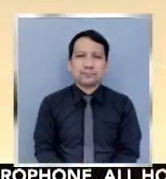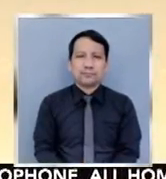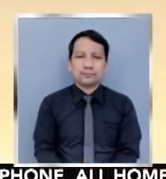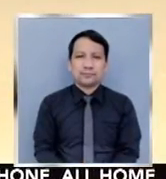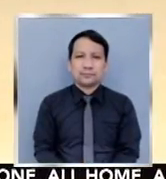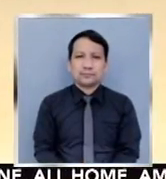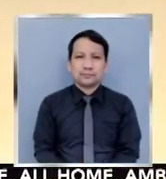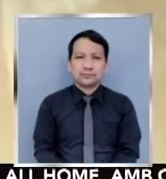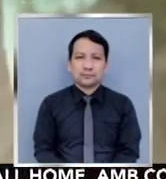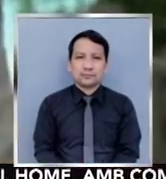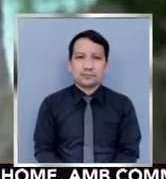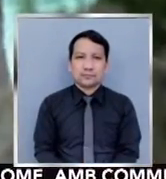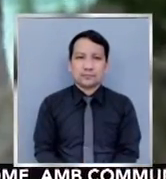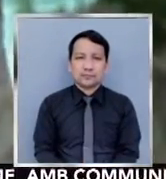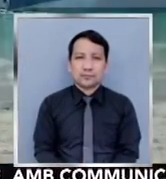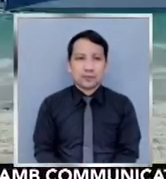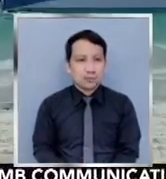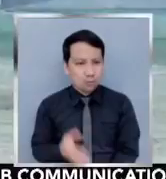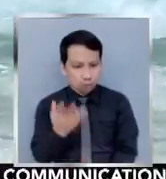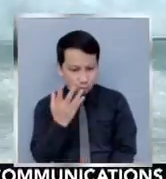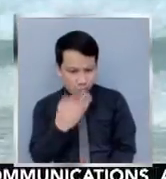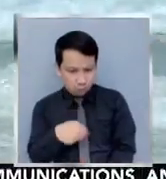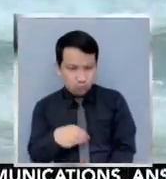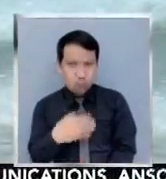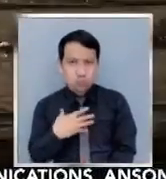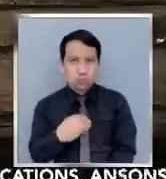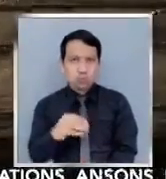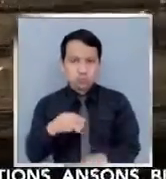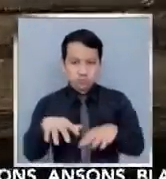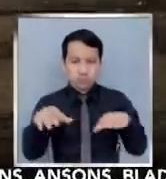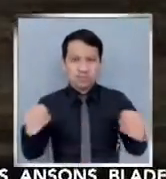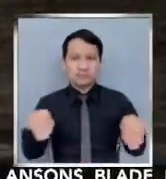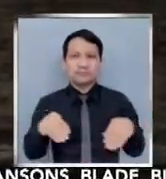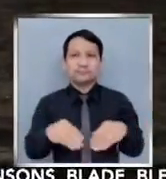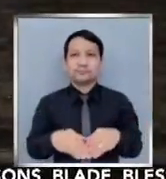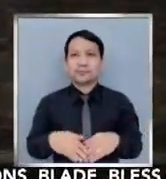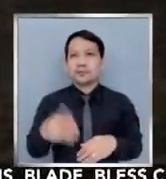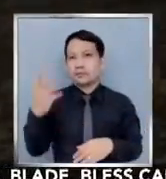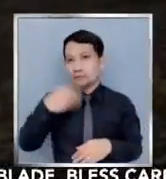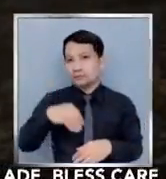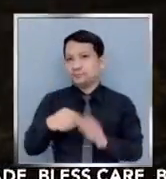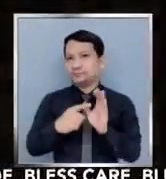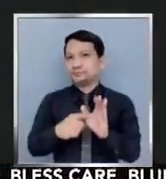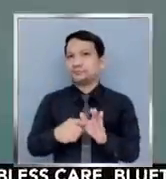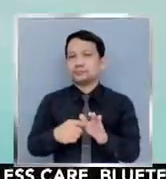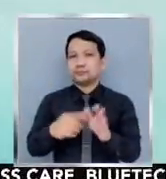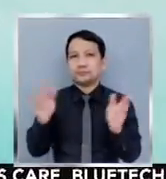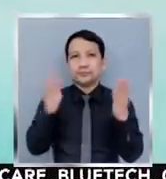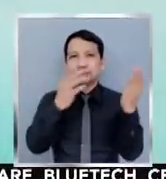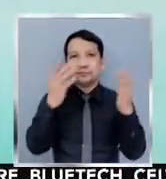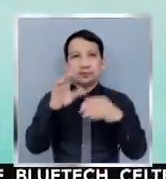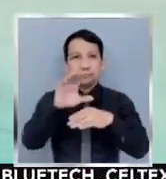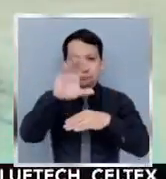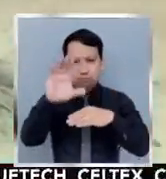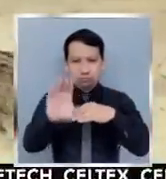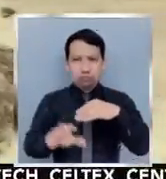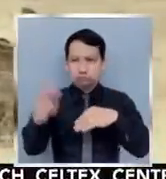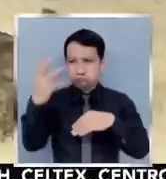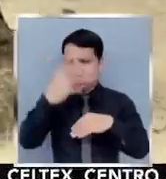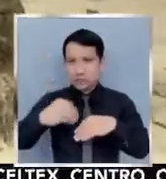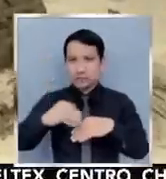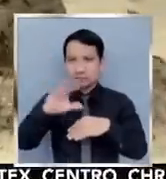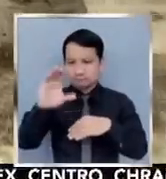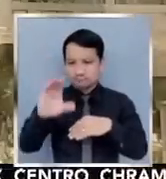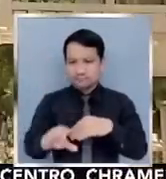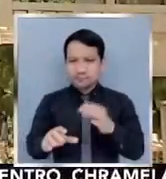Dahil sa white sand, clear turquoise waters at breathtaking sunset, isa ang Boracay sa itinuturing